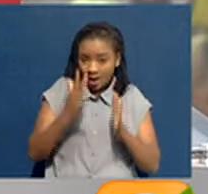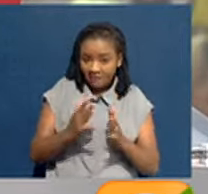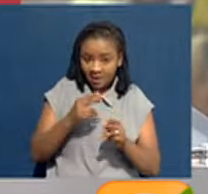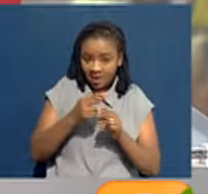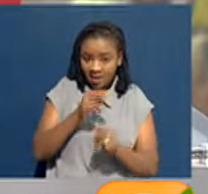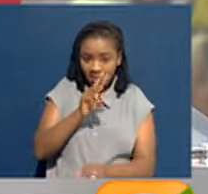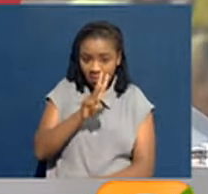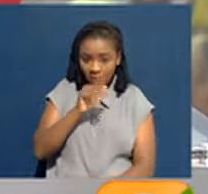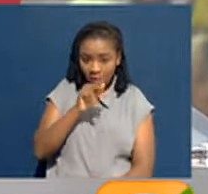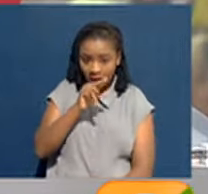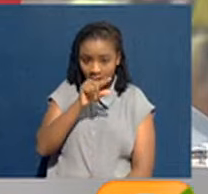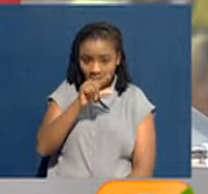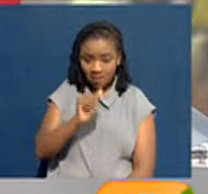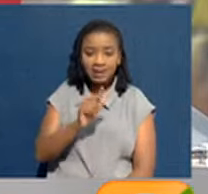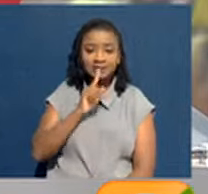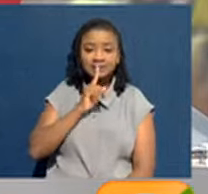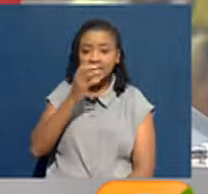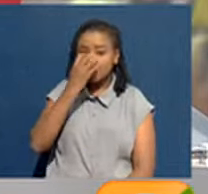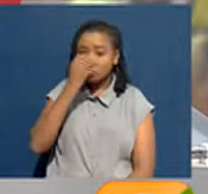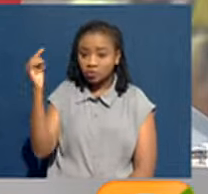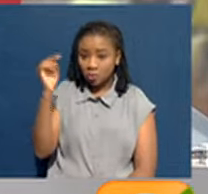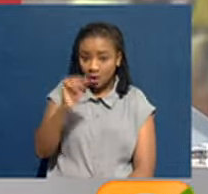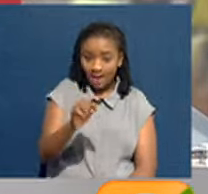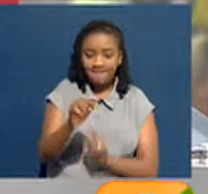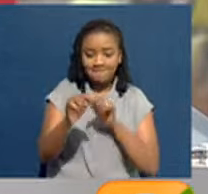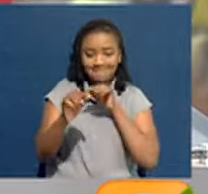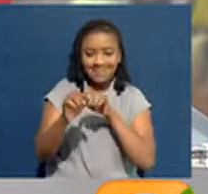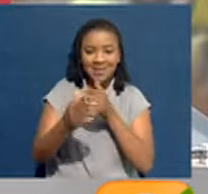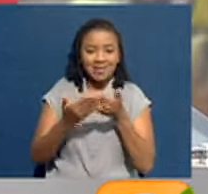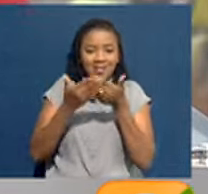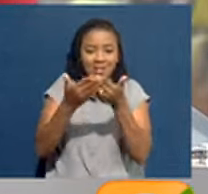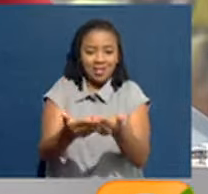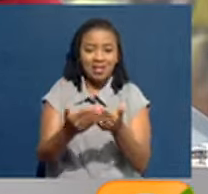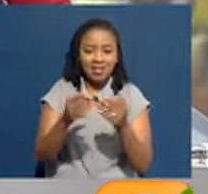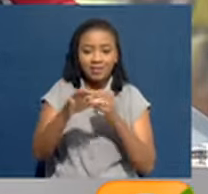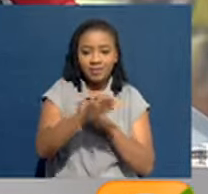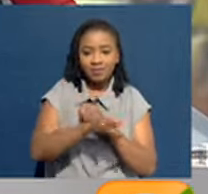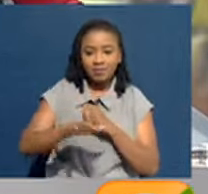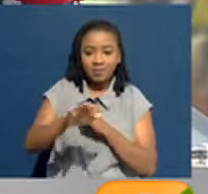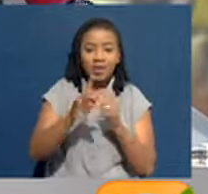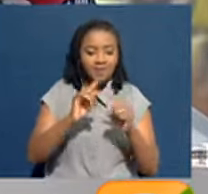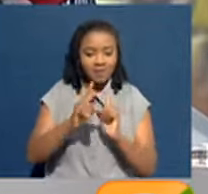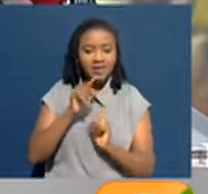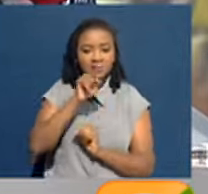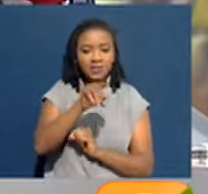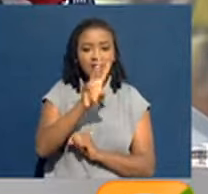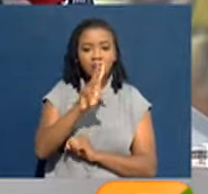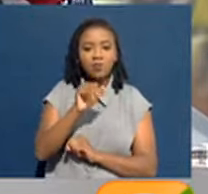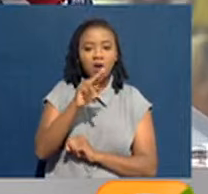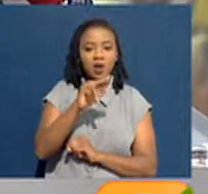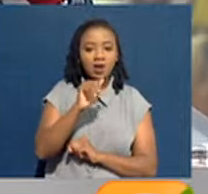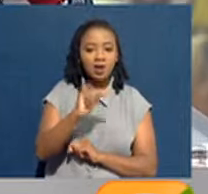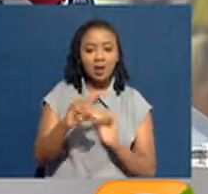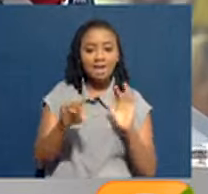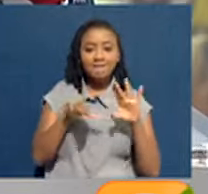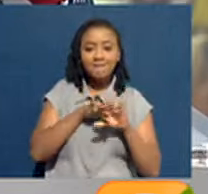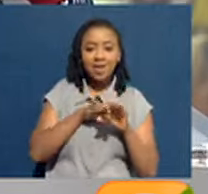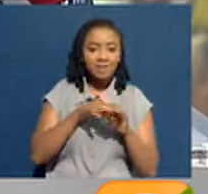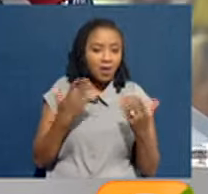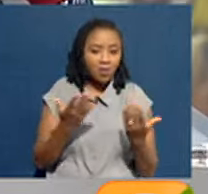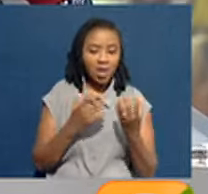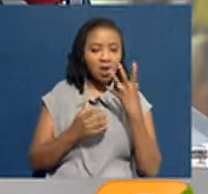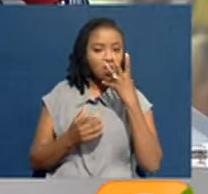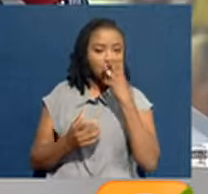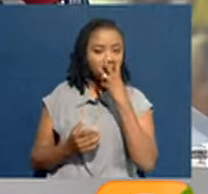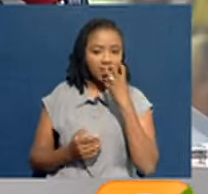amesema ziara ya rais ni ya manufaa kwa wenyeji wa eneo hilo. Japo atazidi kutumikia chama chake cha ODM. Stephen Leto